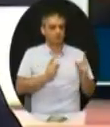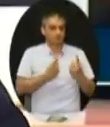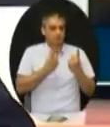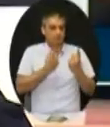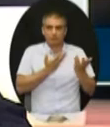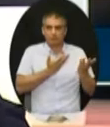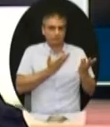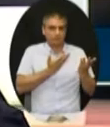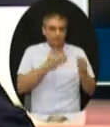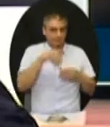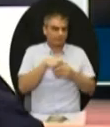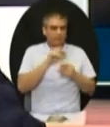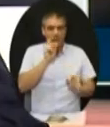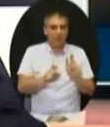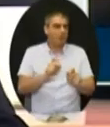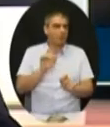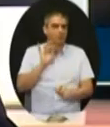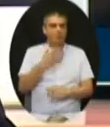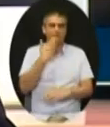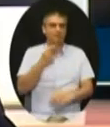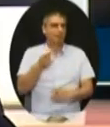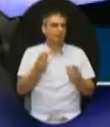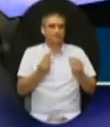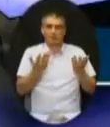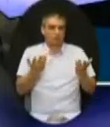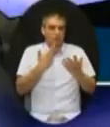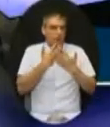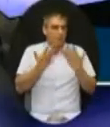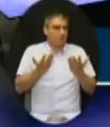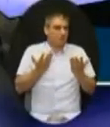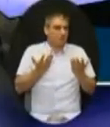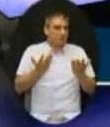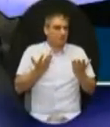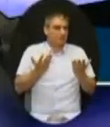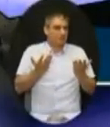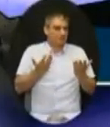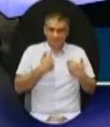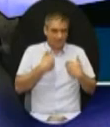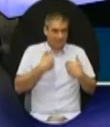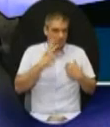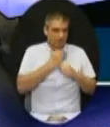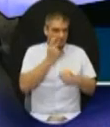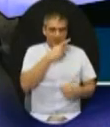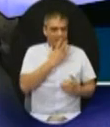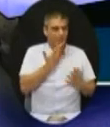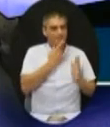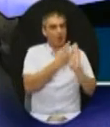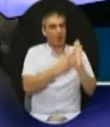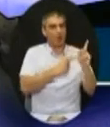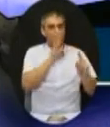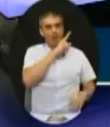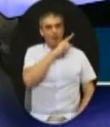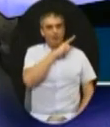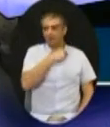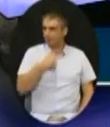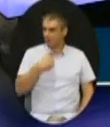מתרחשת תופעה פנימית של חרמות כנגד ישראל, שזה דבר שלא ברור... לי לפחות, מדוע החקיקה האירופאית?